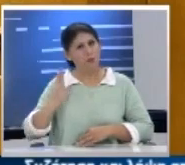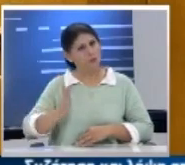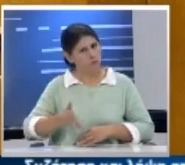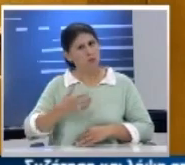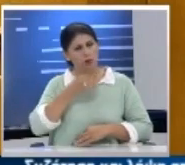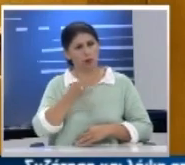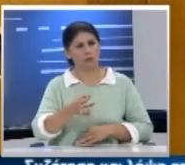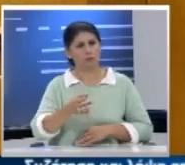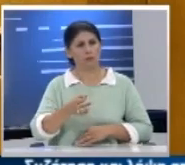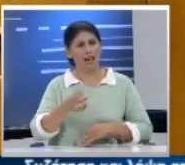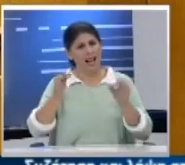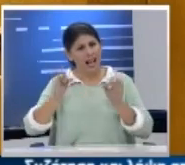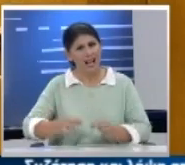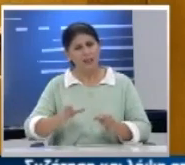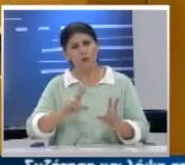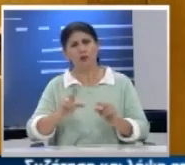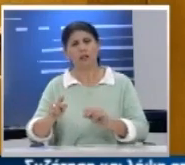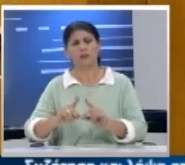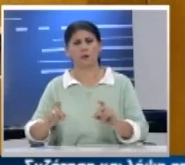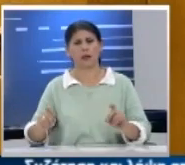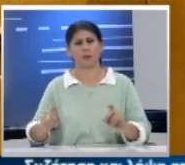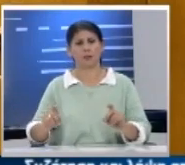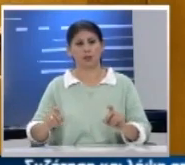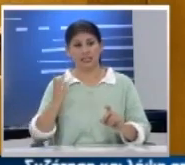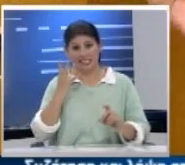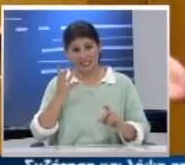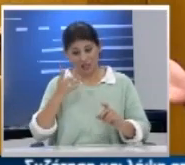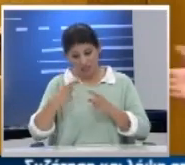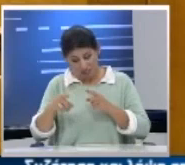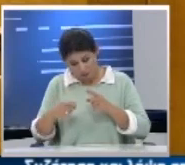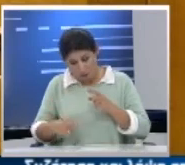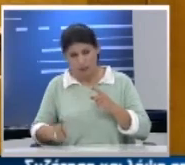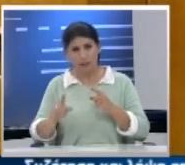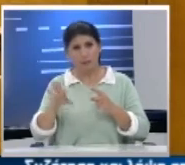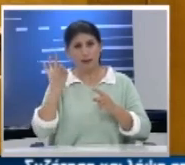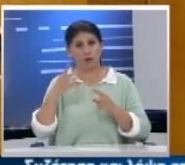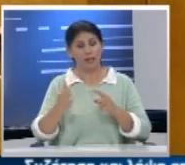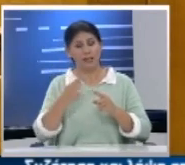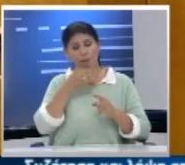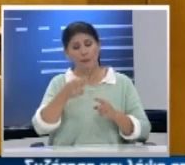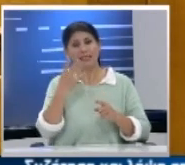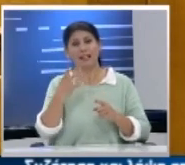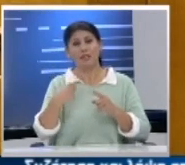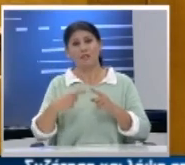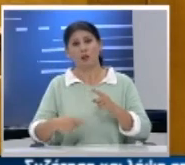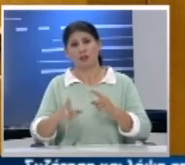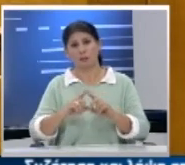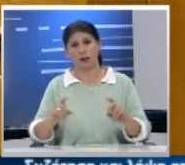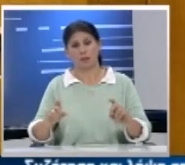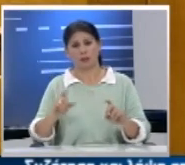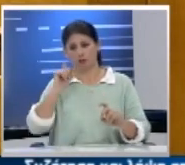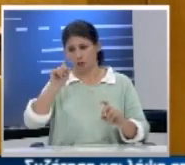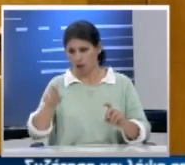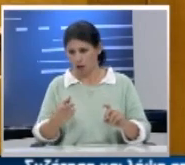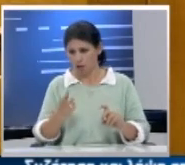φτάσει τα 15 λεπτά. Δεν έχει φτάσει κανένας άλλος ομιλητής στα 15 λεπτά. 21 λεπτά. Ως κοινοβουλευτικός